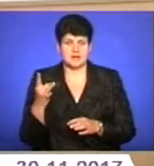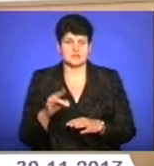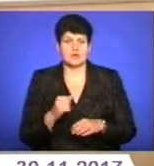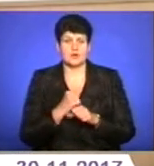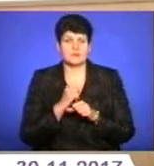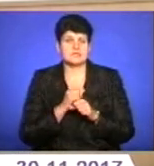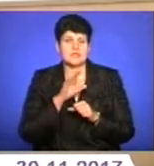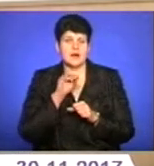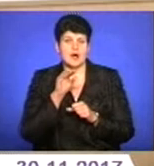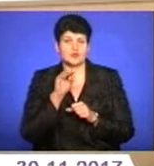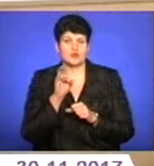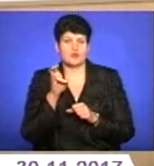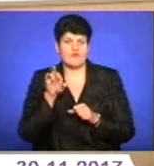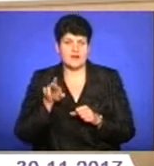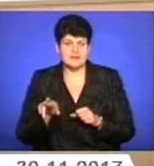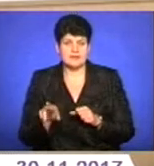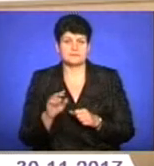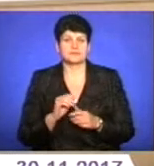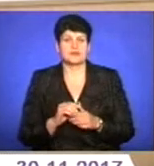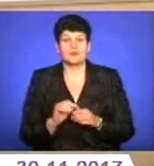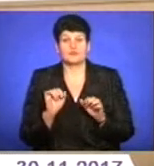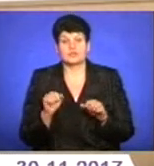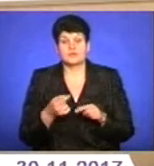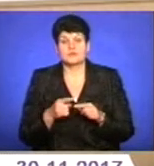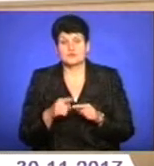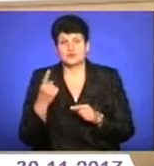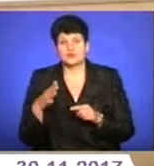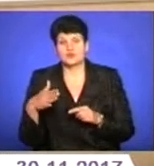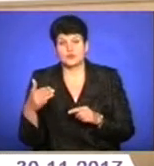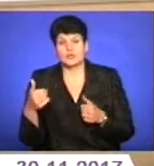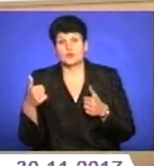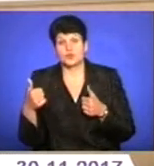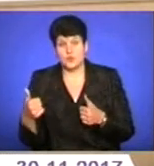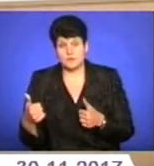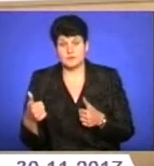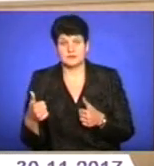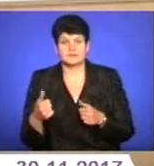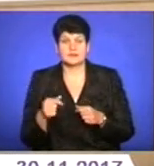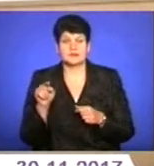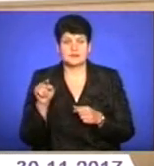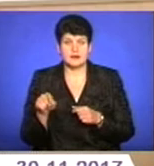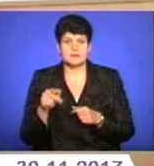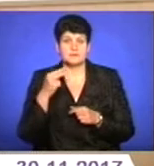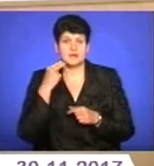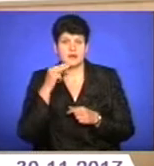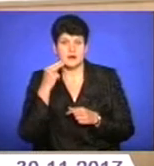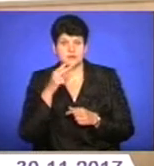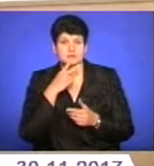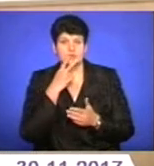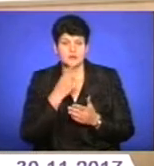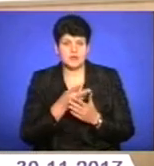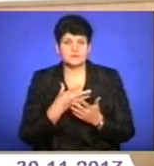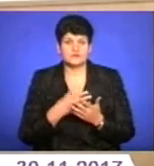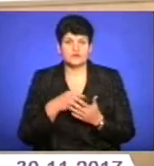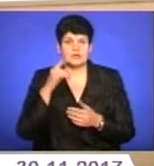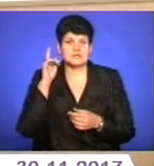і, можливо, з однієї сторони це добре, тому що так ми краще показуємо свої